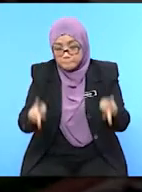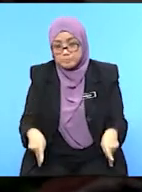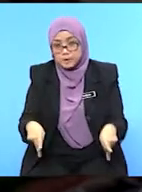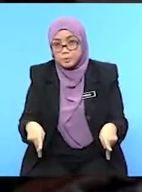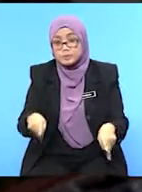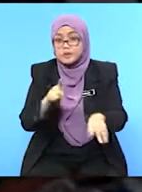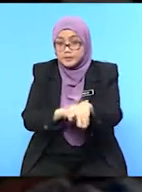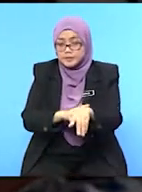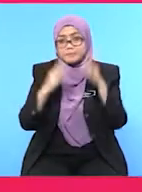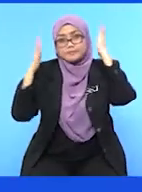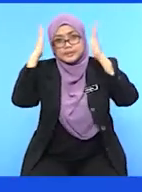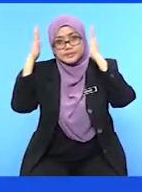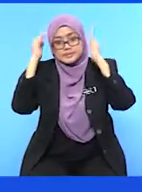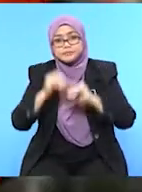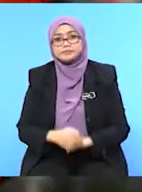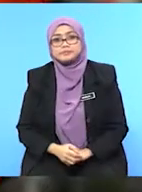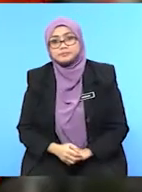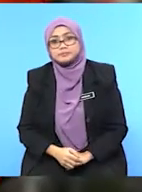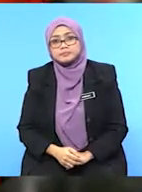yang berbilang kaum di Indonesia